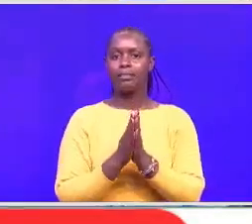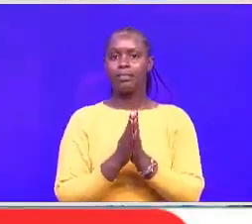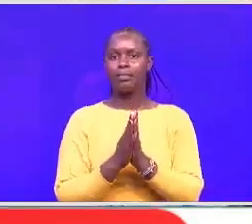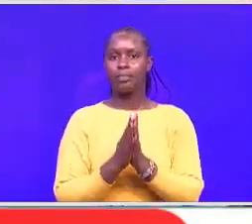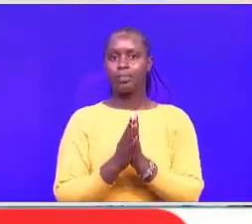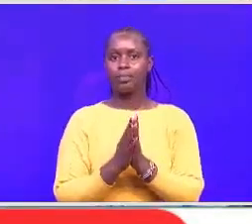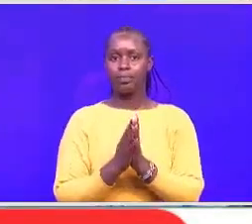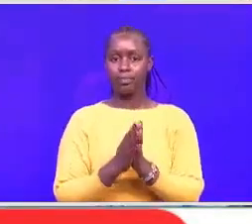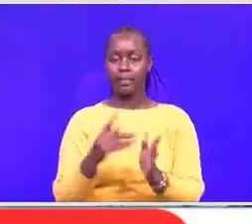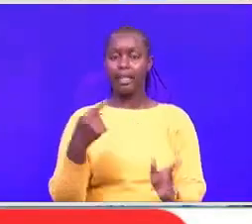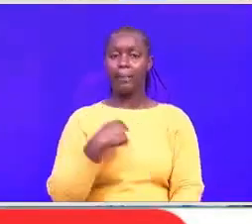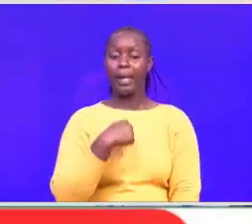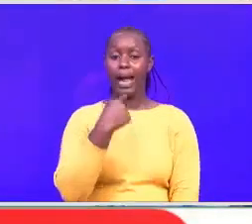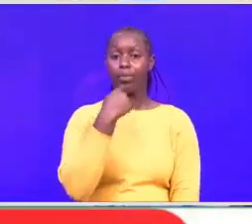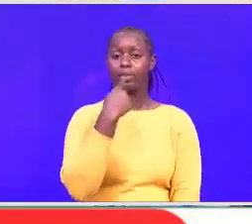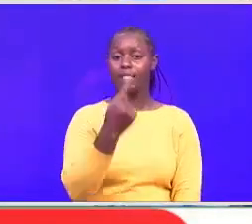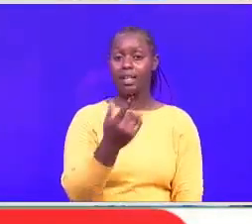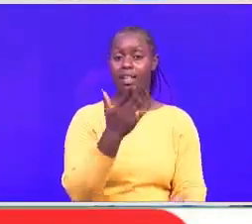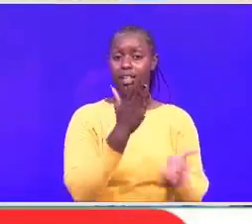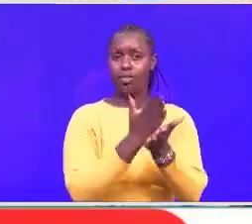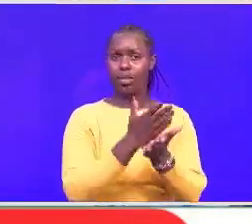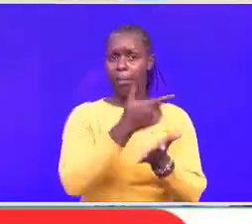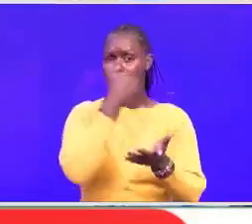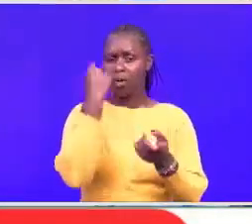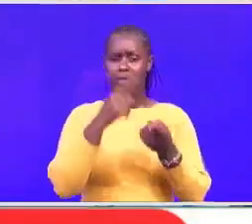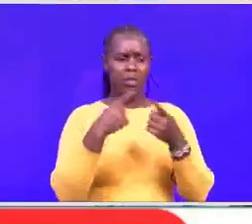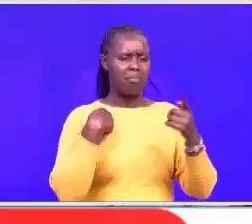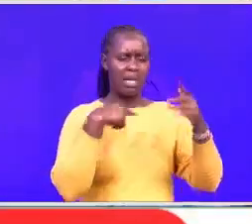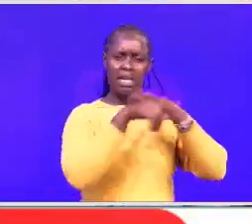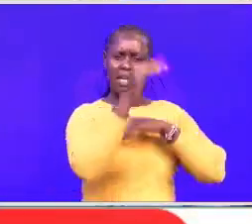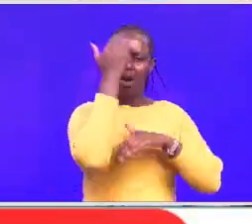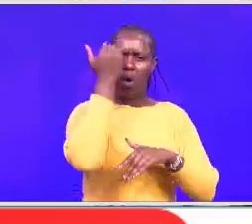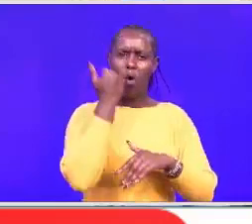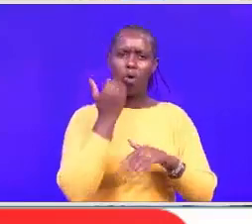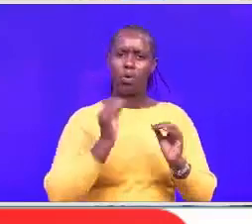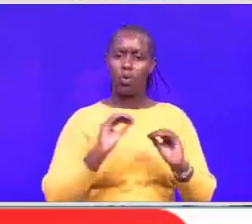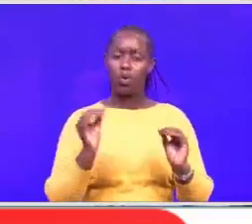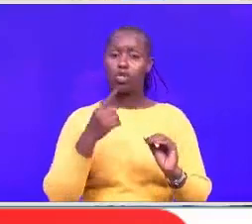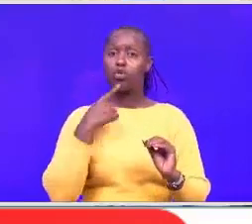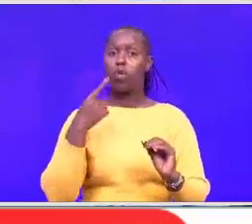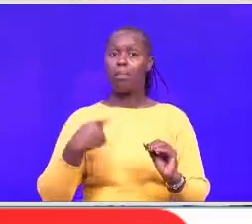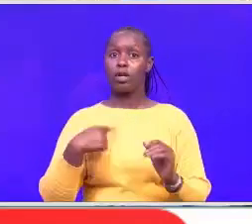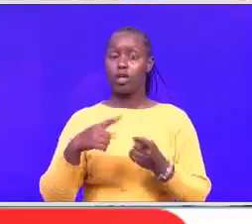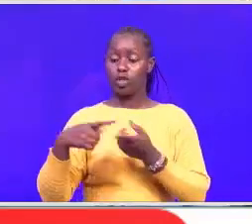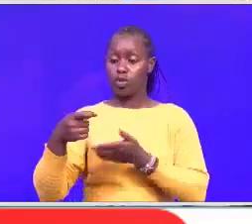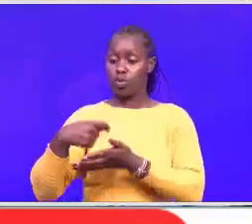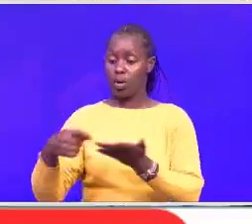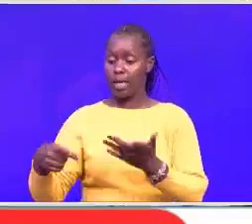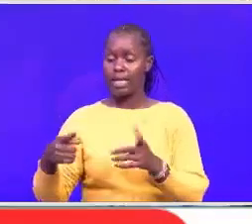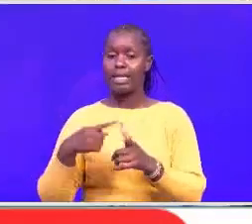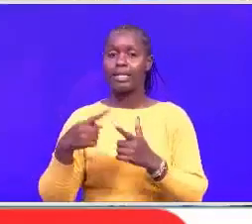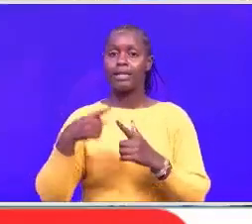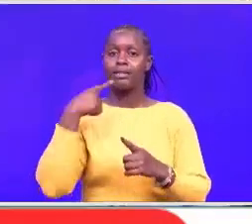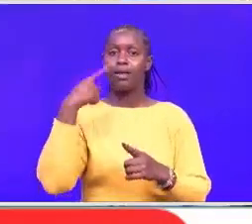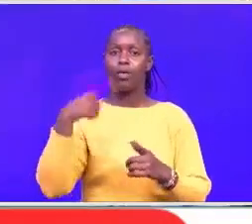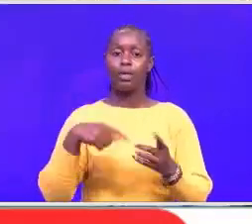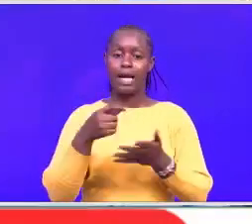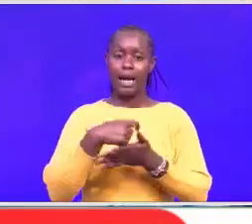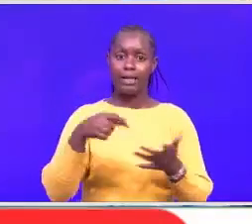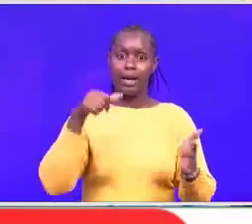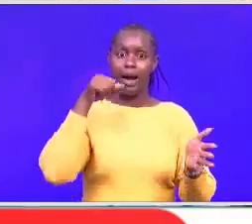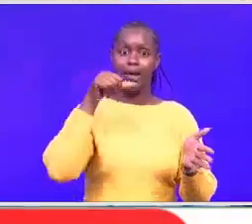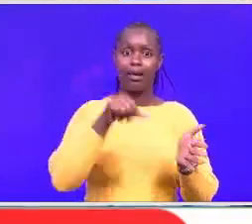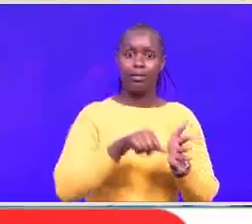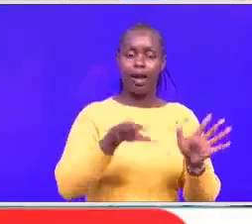truth, because I have taken the oath. I will not lie. He told me to write, once we finish, you write the letter, everything we